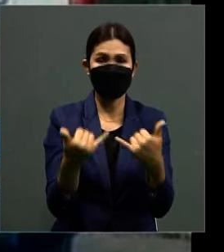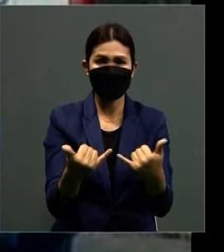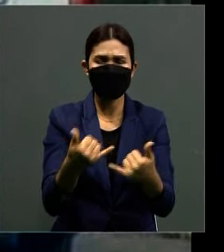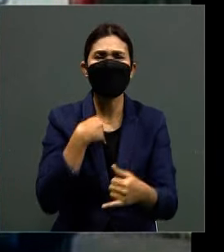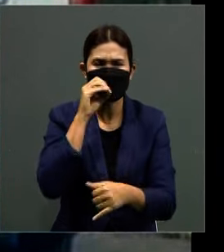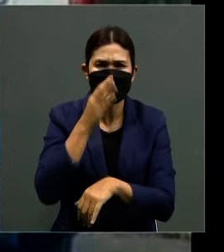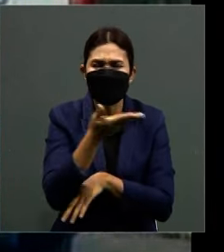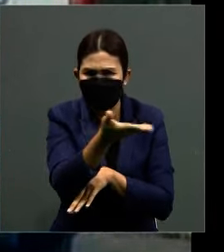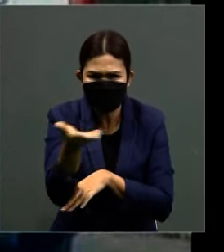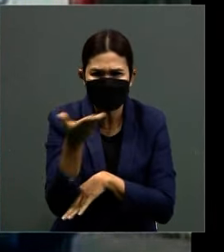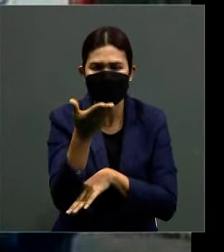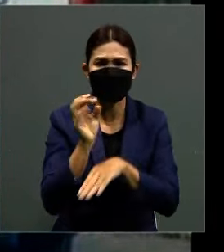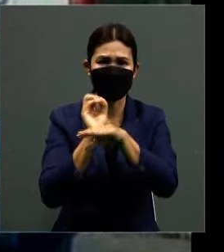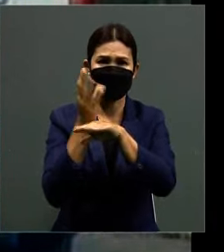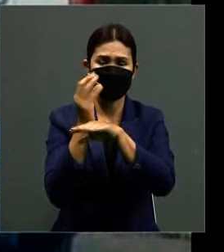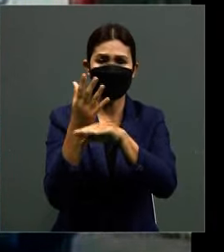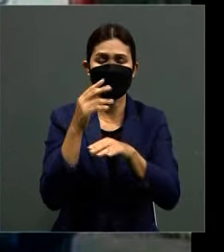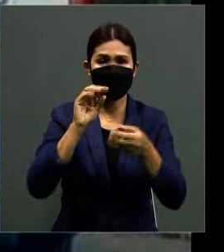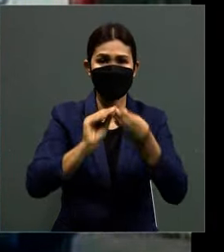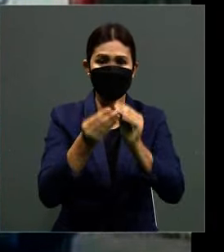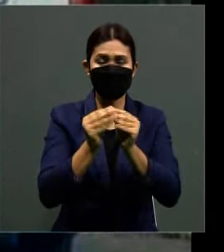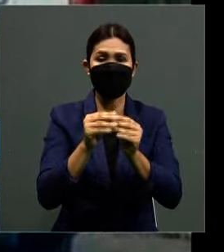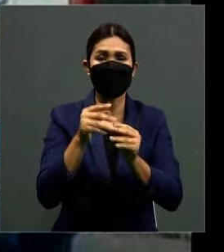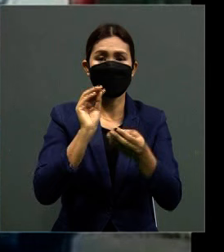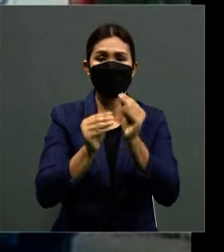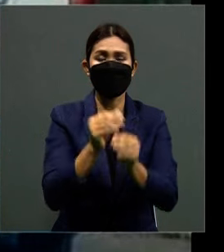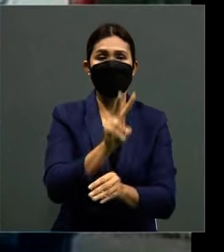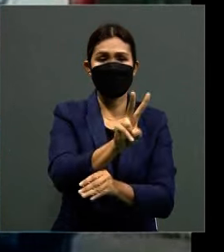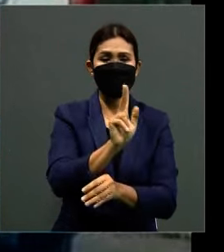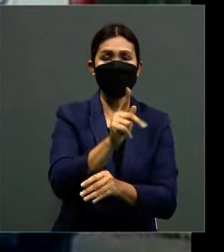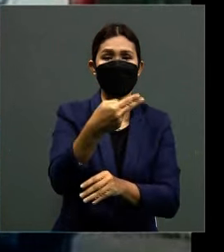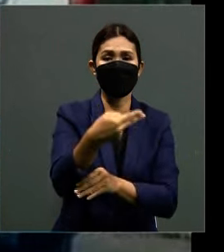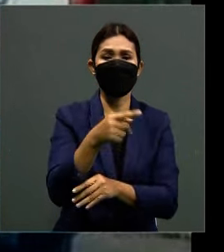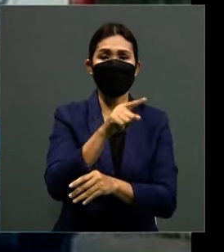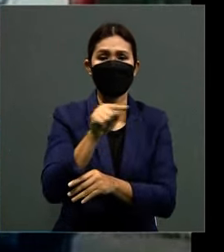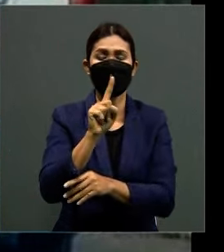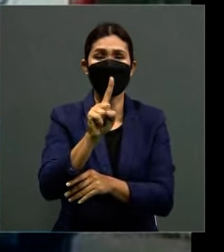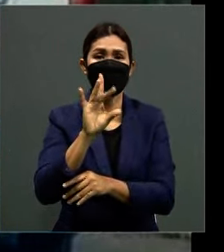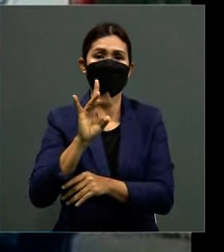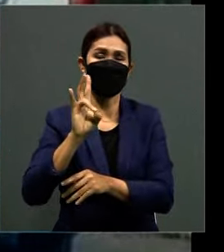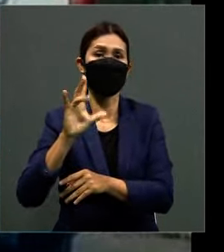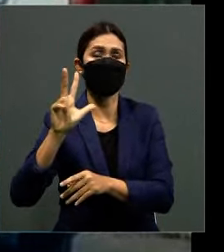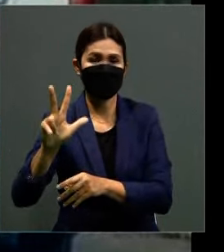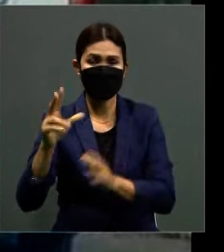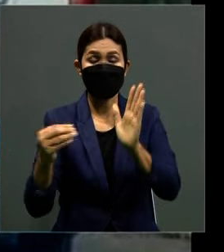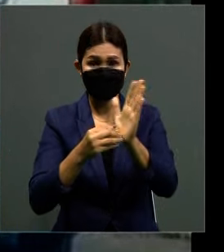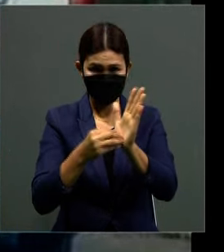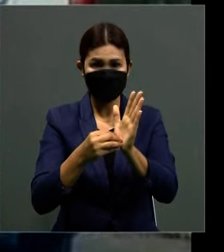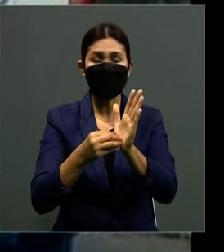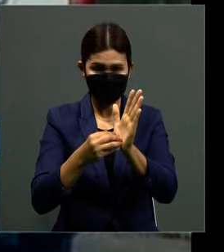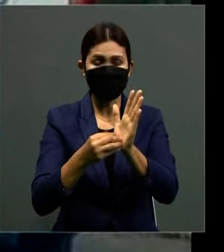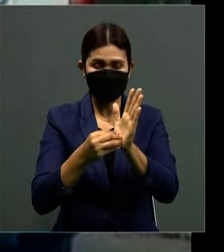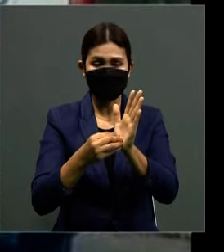ย้ำนะนะคะสำหรับรถพยาบาลหมายเลขทะเบียนค่ะ 2ขไขหอหีบขี 1873กทมหรือว่า